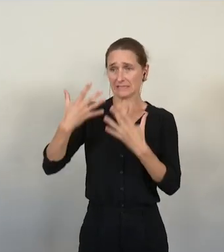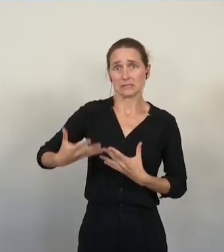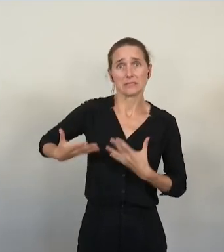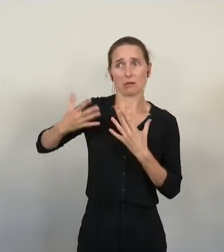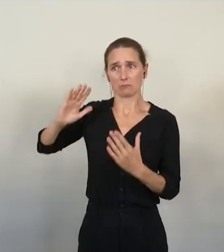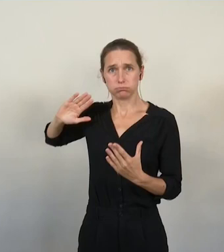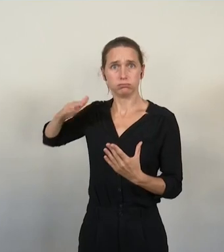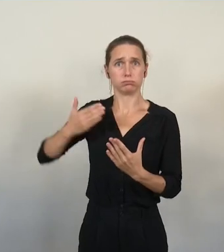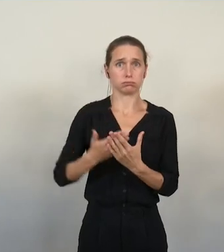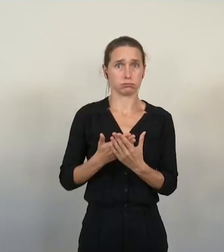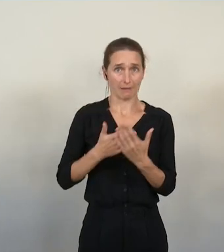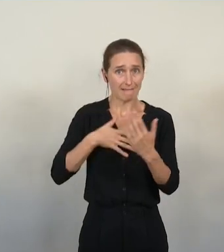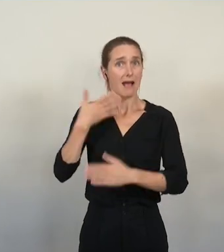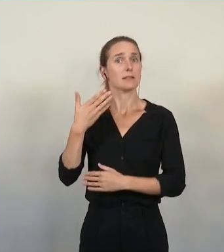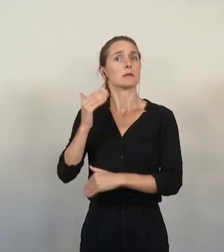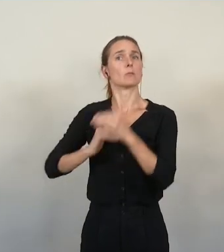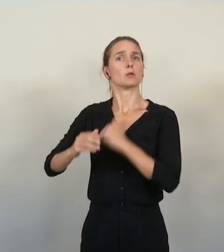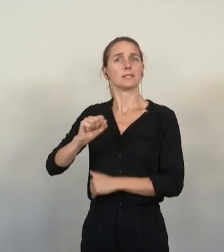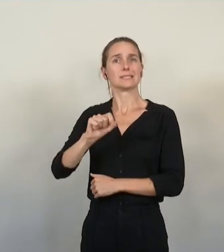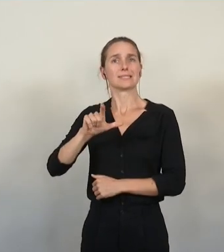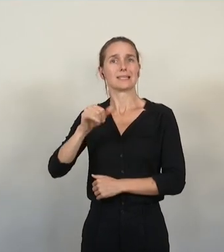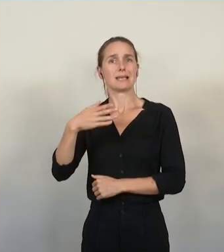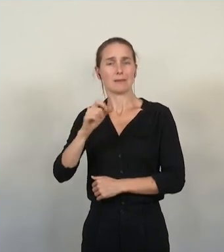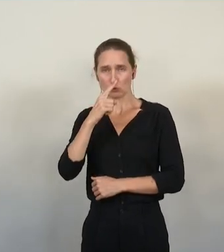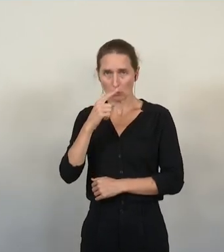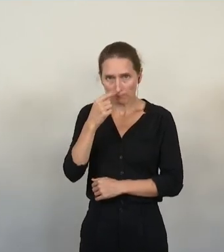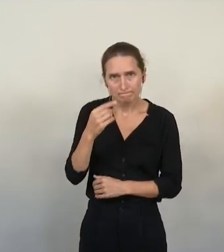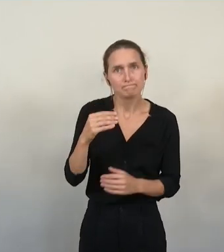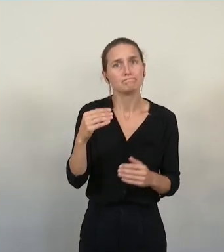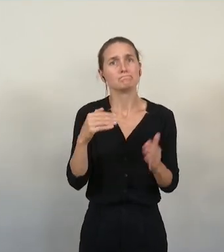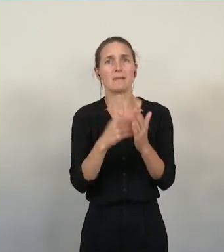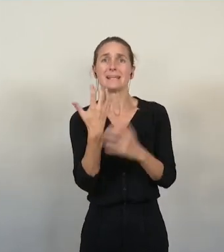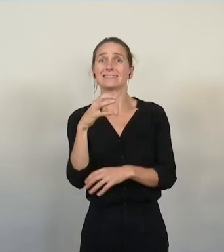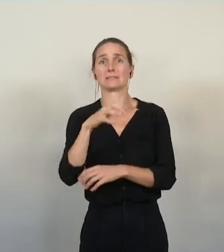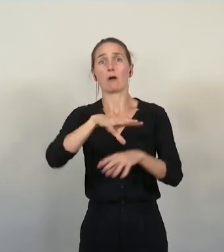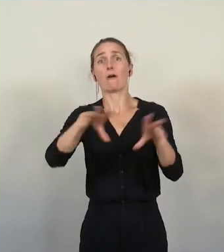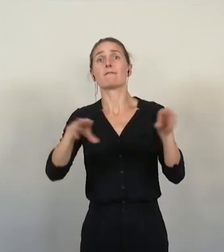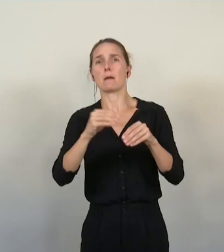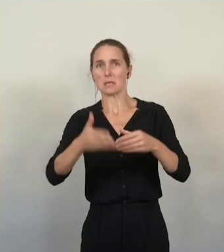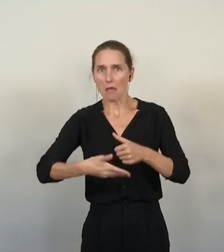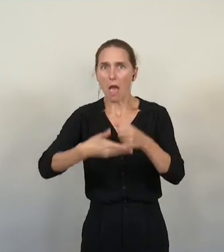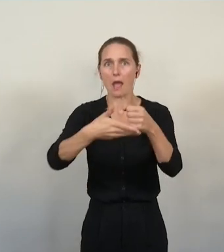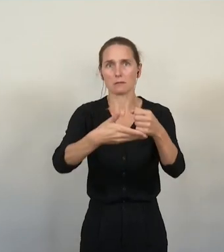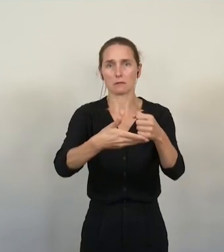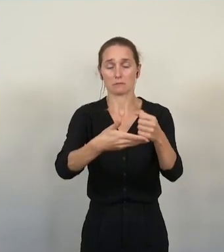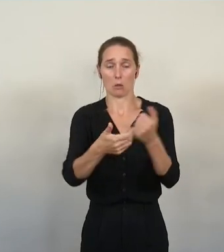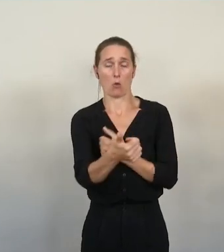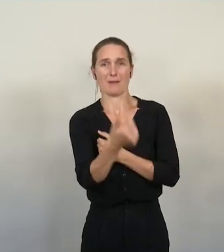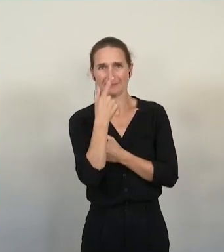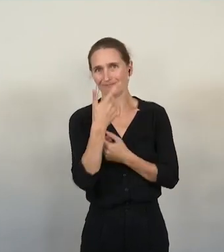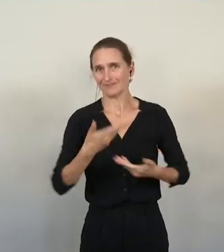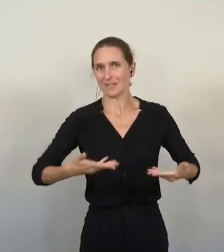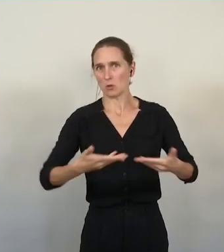été plus nous avons accompagné plus de 1500 ménages en situation de précarité énergétique cette